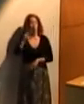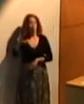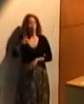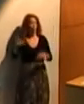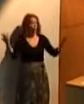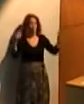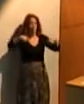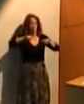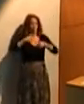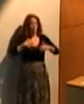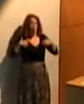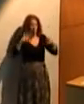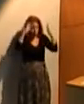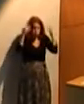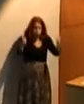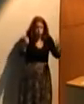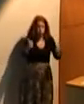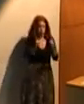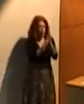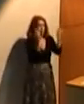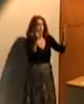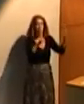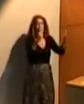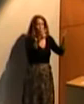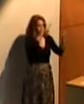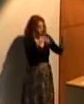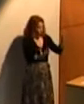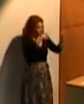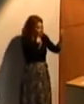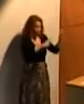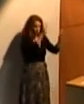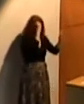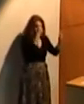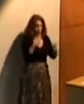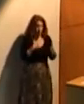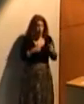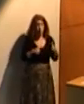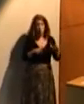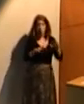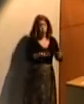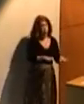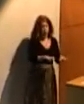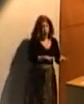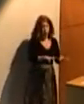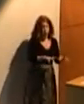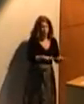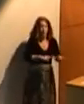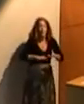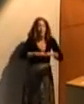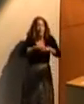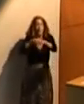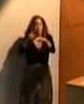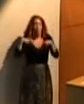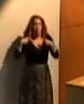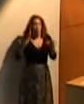à la fois décoder les livres de nature et comprendre le continuum qui y entrent l'inerte et le vivant et dire finalement ça y est je suis à deux doigts de